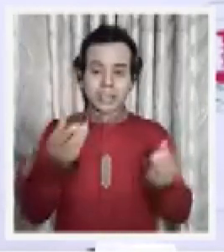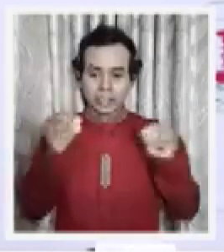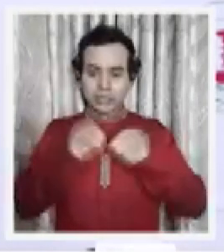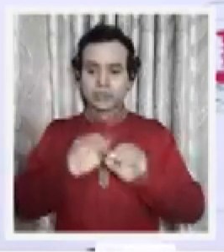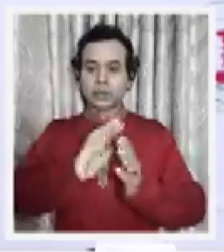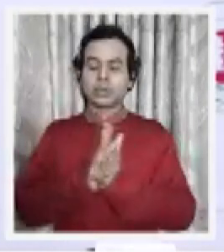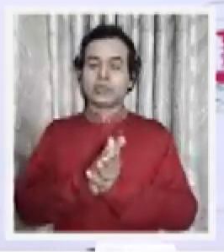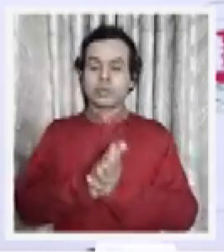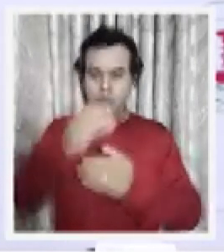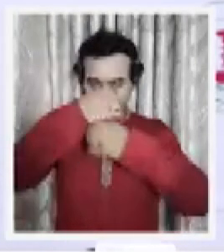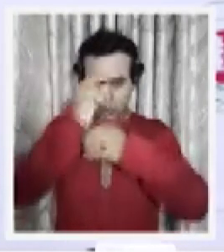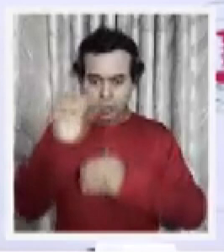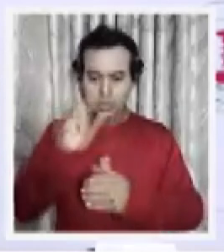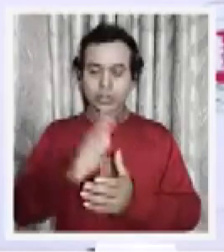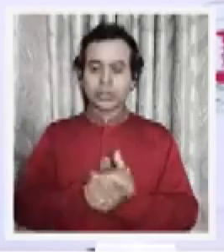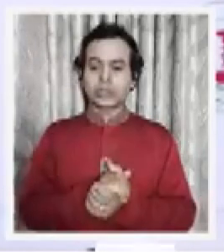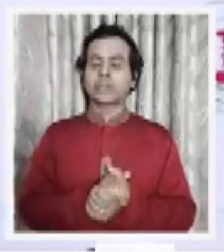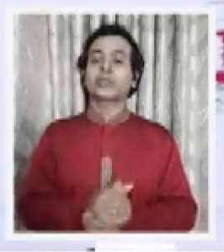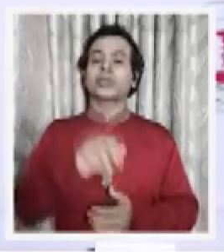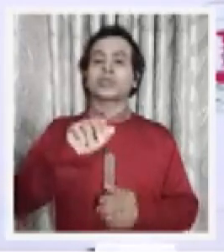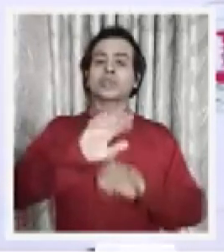এবং আগের দিনের সহ নমুনা পরীক্ষা হয়েছে